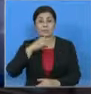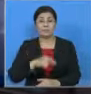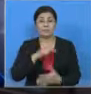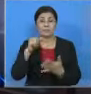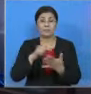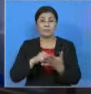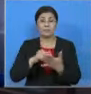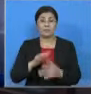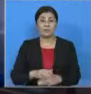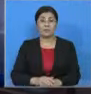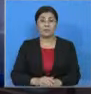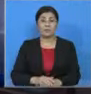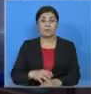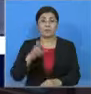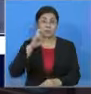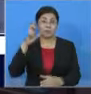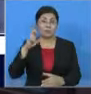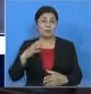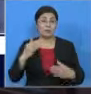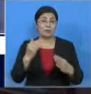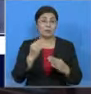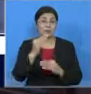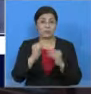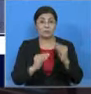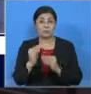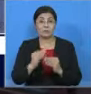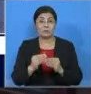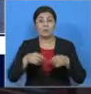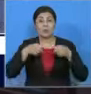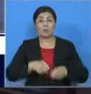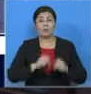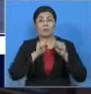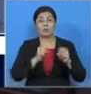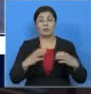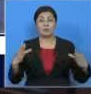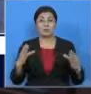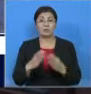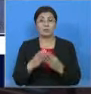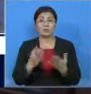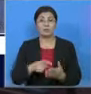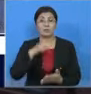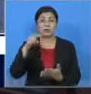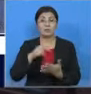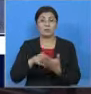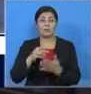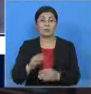Вопрос государственного строя, вопрос правоохранительной системы реформы, вопросы